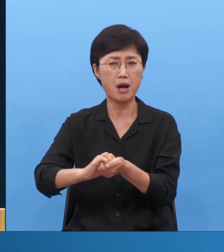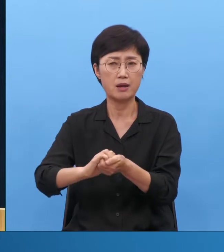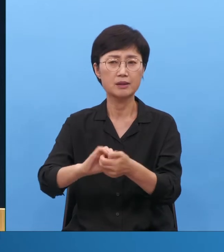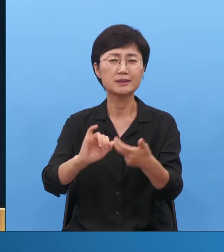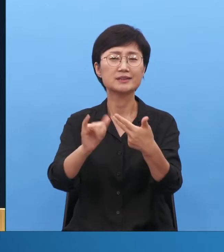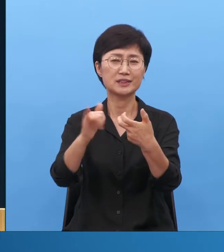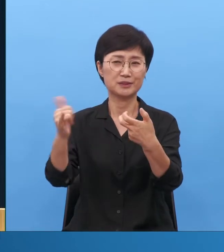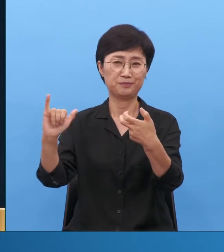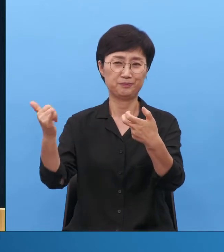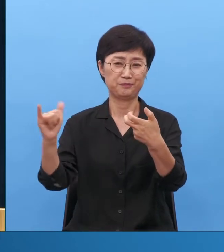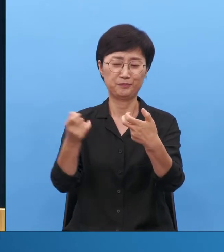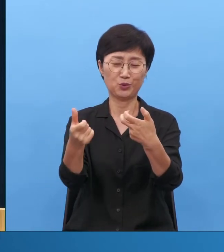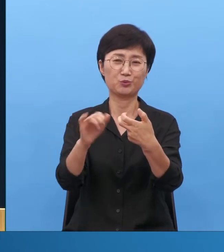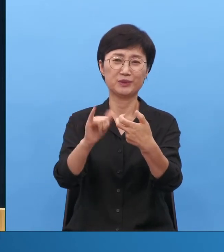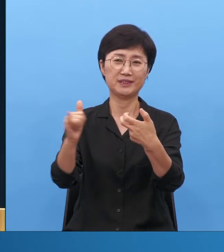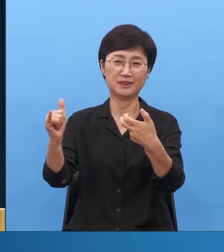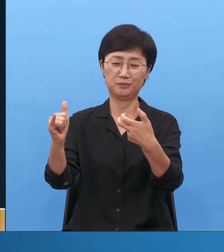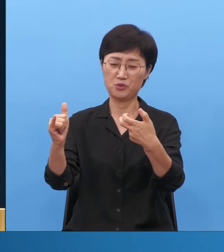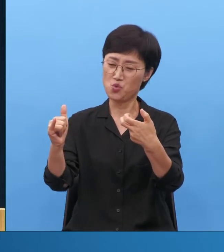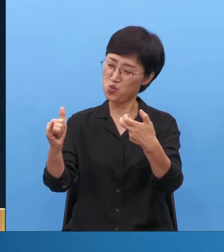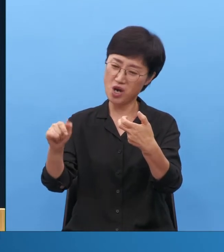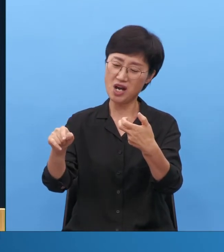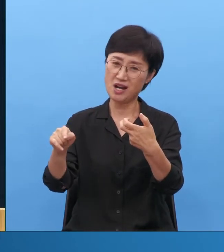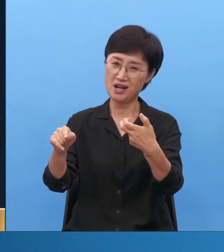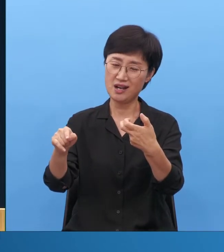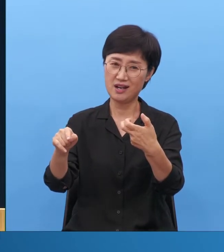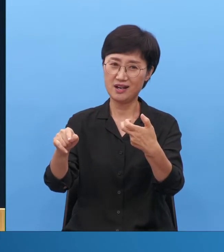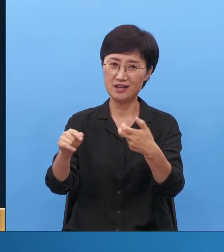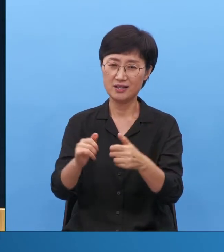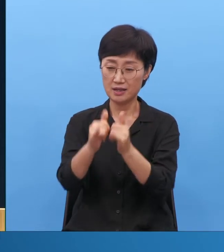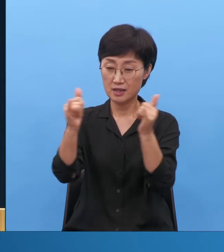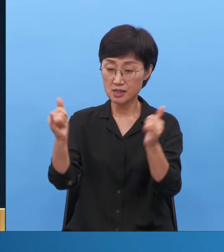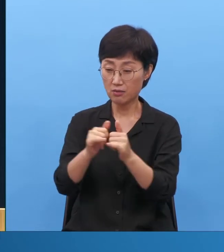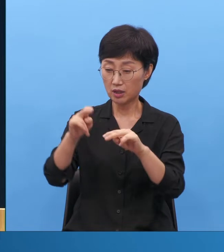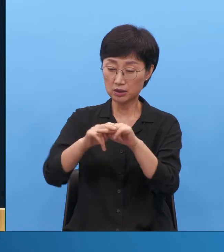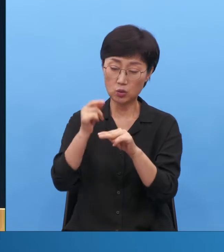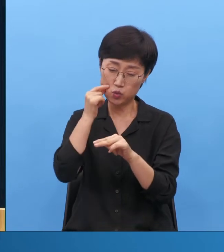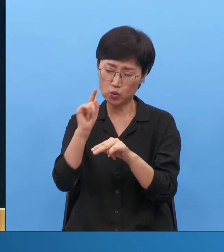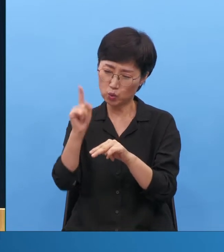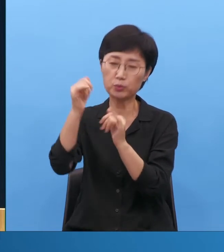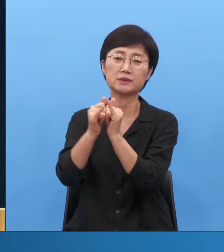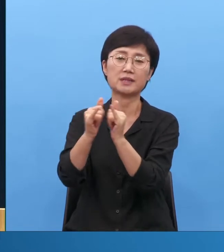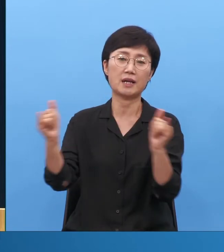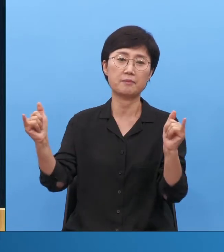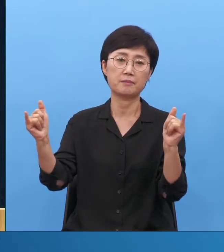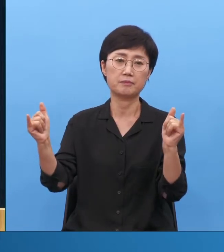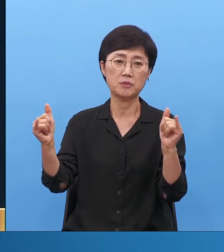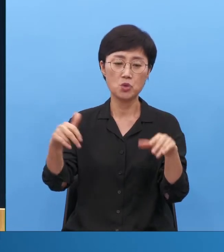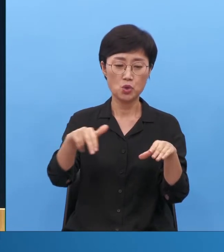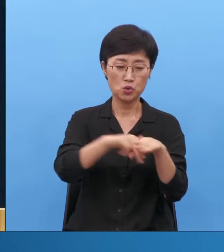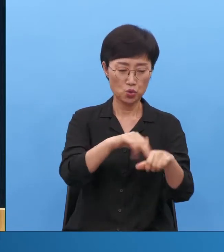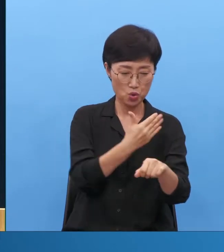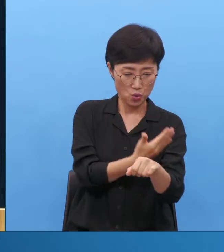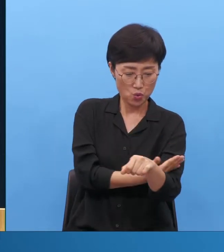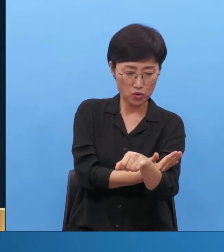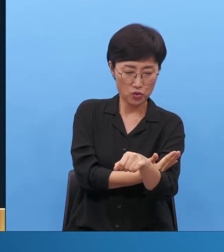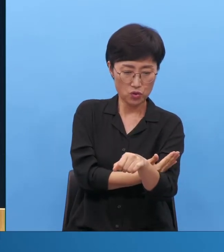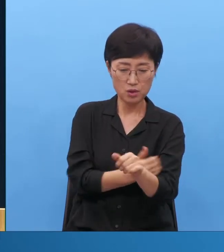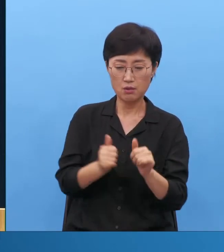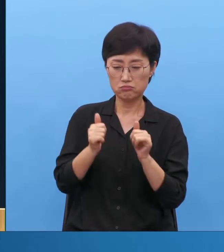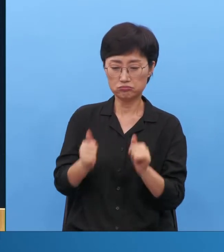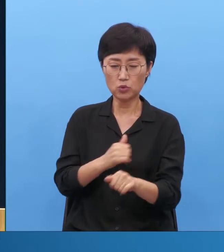of the Sanhedrin. 완전히 종교적인 법을 가진 사법권을 가진 사람입니다. They're the people who have